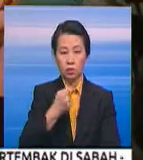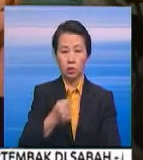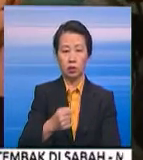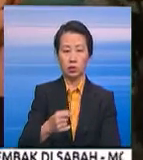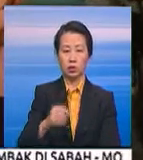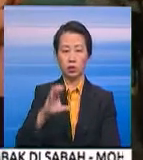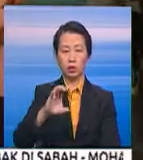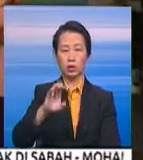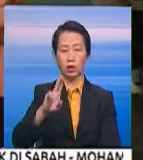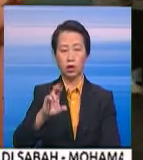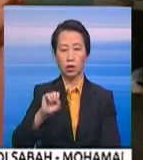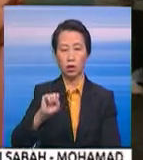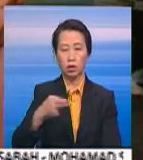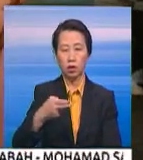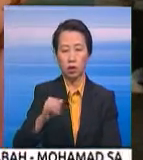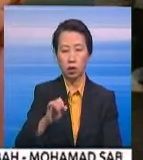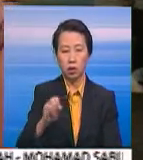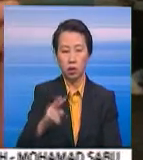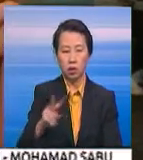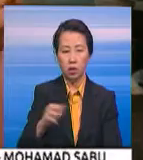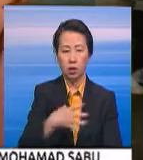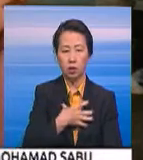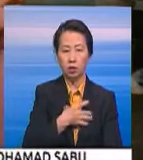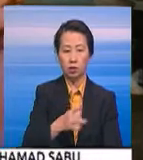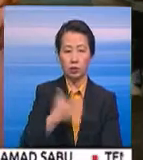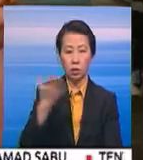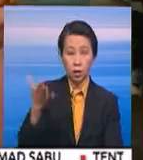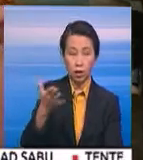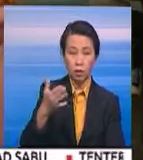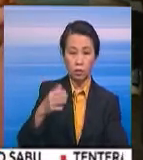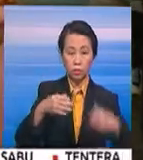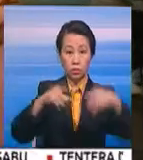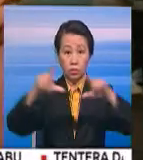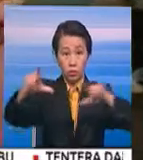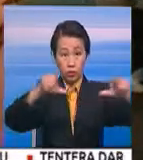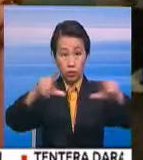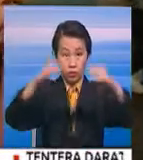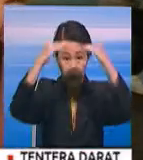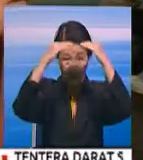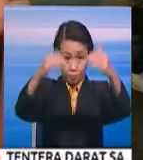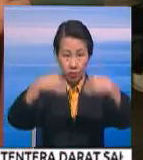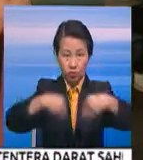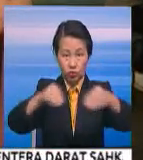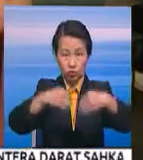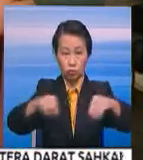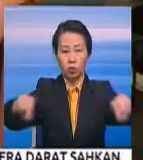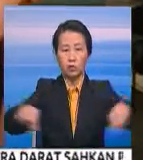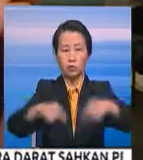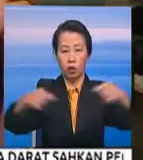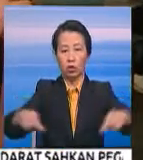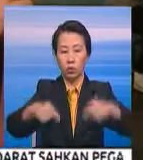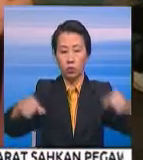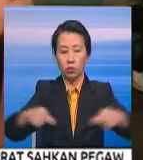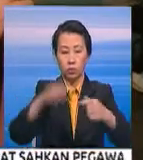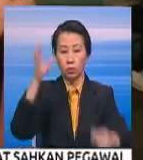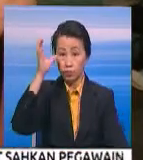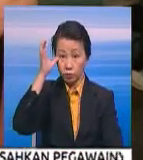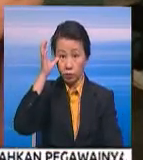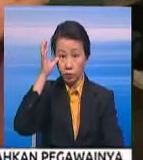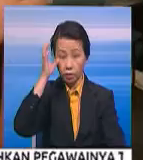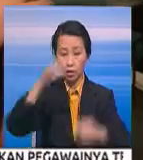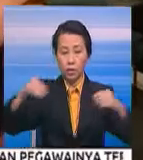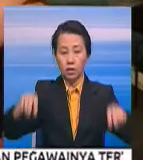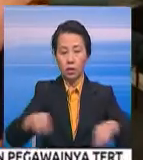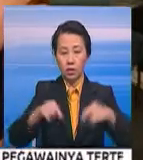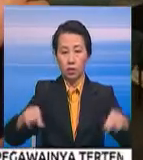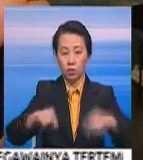cuisine. So saya prefer ada satu food truck yang jual goreng-goreng, especially yang Chinese fried rice tu,